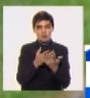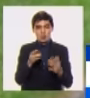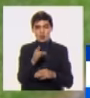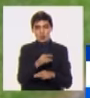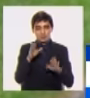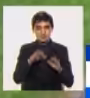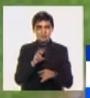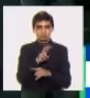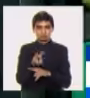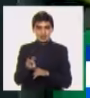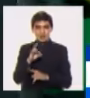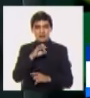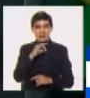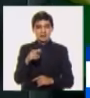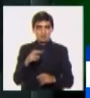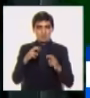проводит рейды